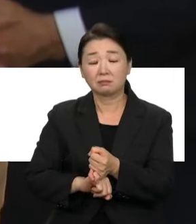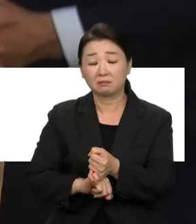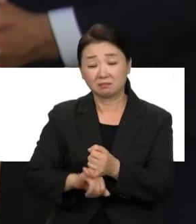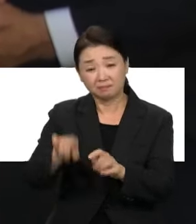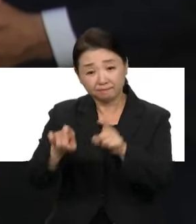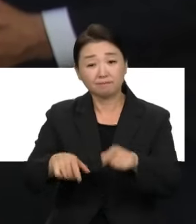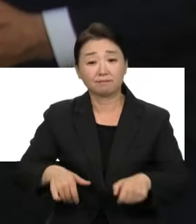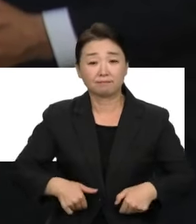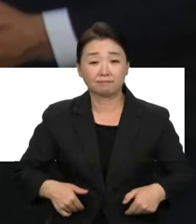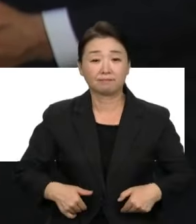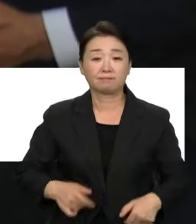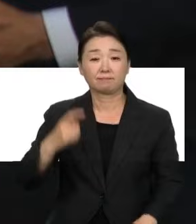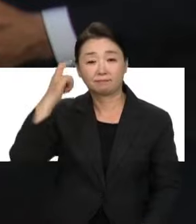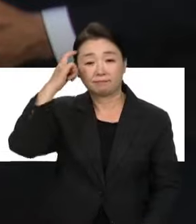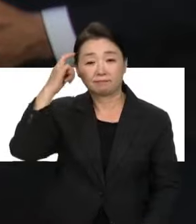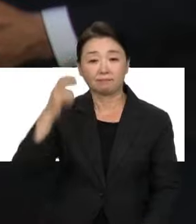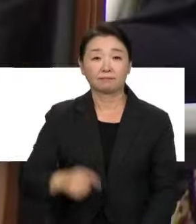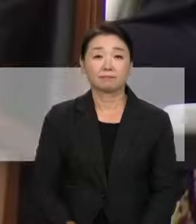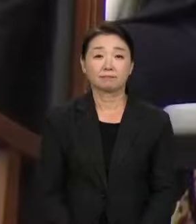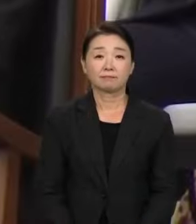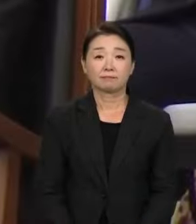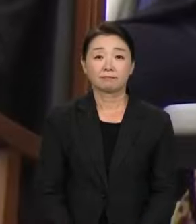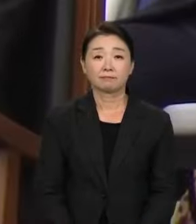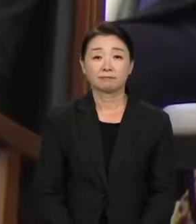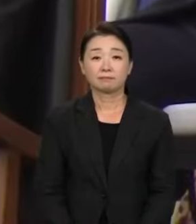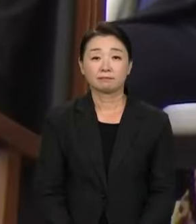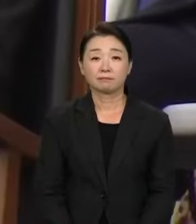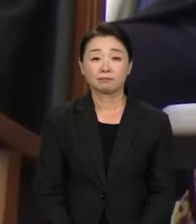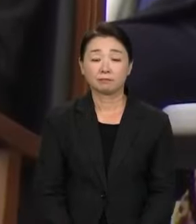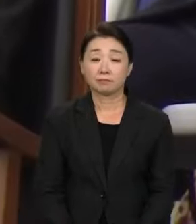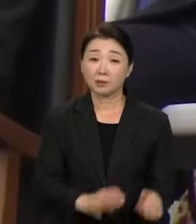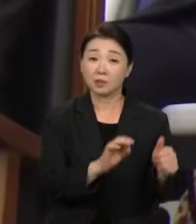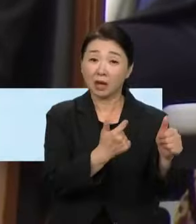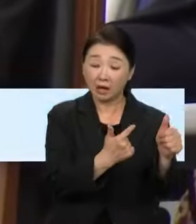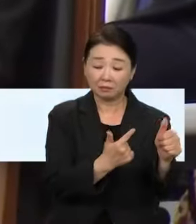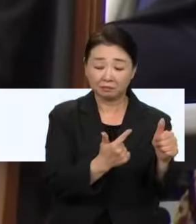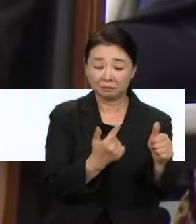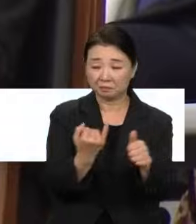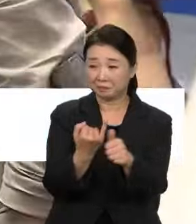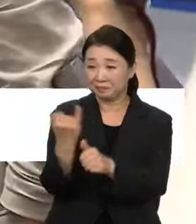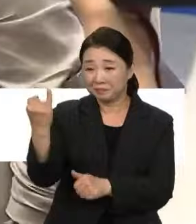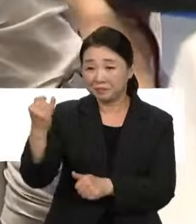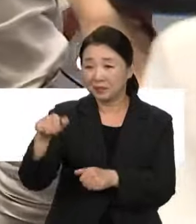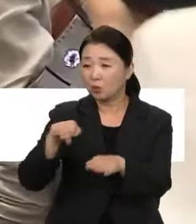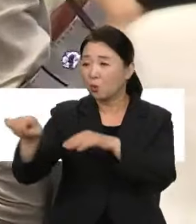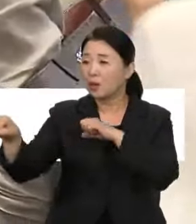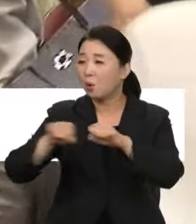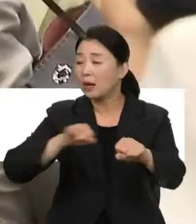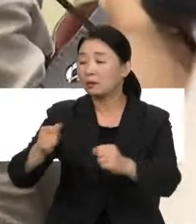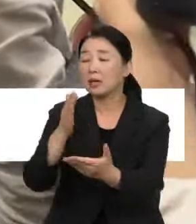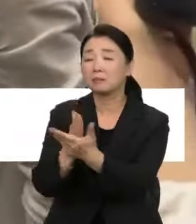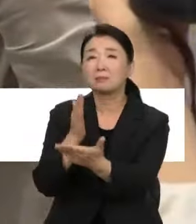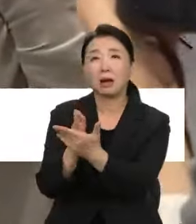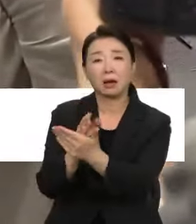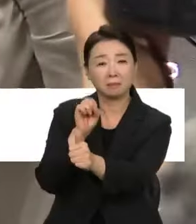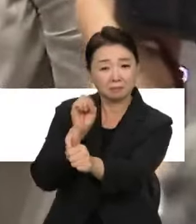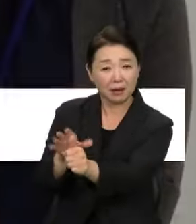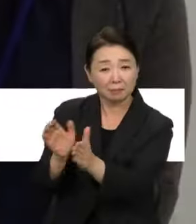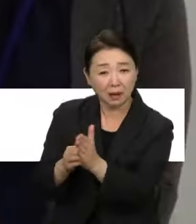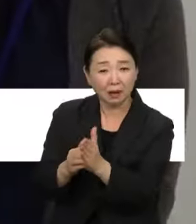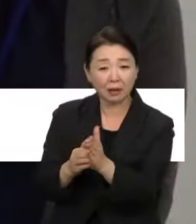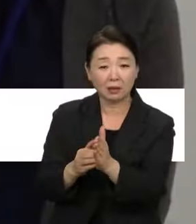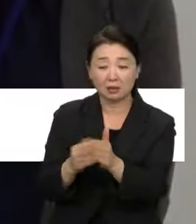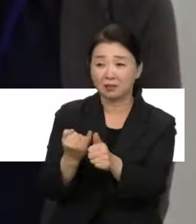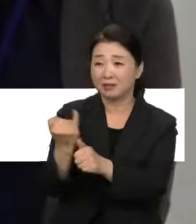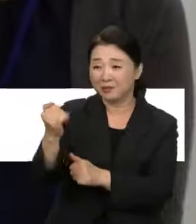실행하는 것이 저는 필요하다고 생각합니다. 앞서 한 대표는 김 여사가 공개 활동을 자제하는 게 좋겠다고 했고 이른바 김